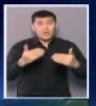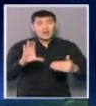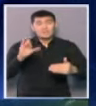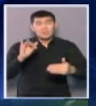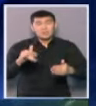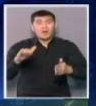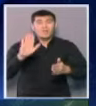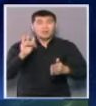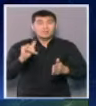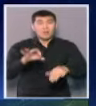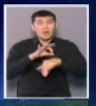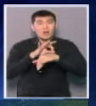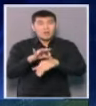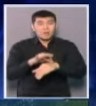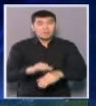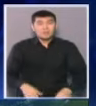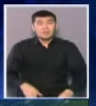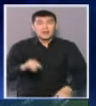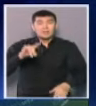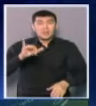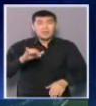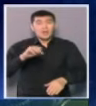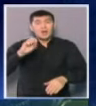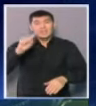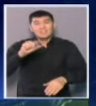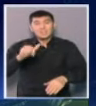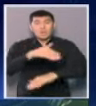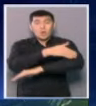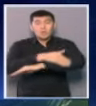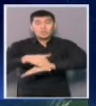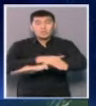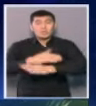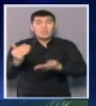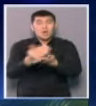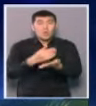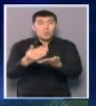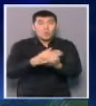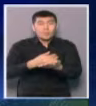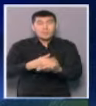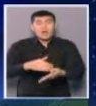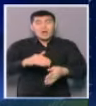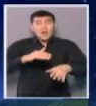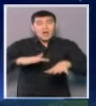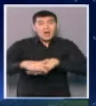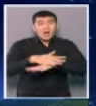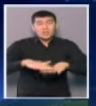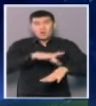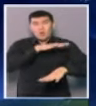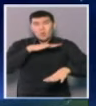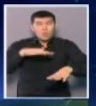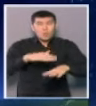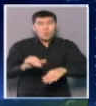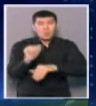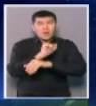Сатпаев, Владимирский, Құрманғазы, Тайманов, Азаттық, Махамбет Баймұханов сияқты халық көп қатынайтын автокөліктер